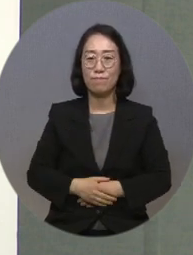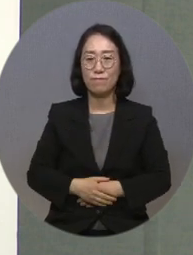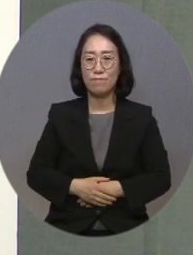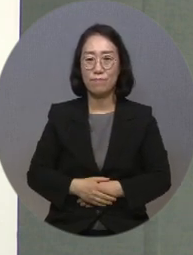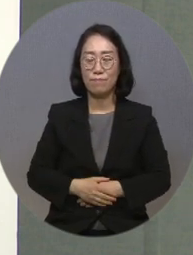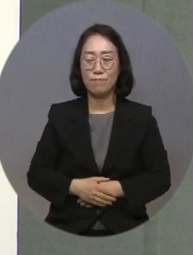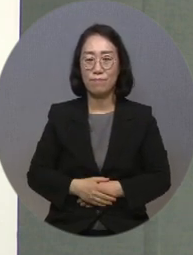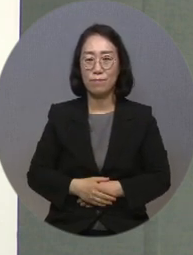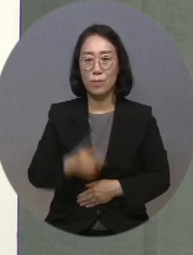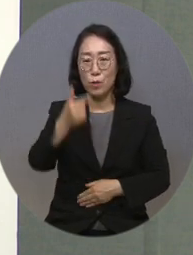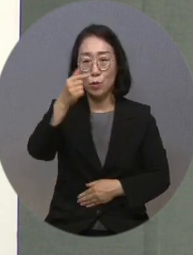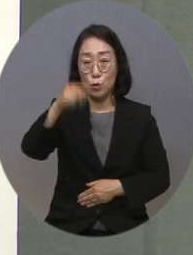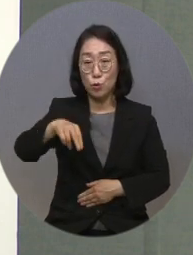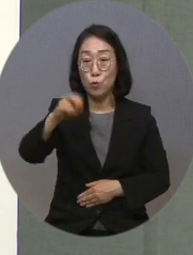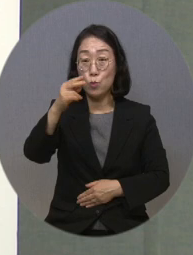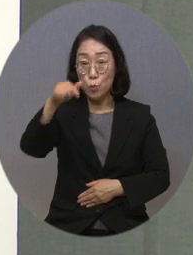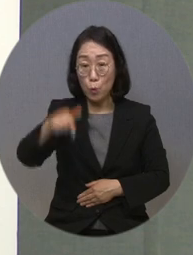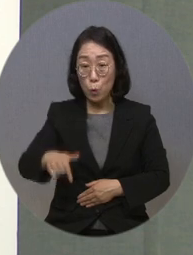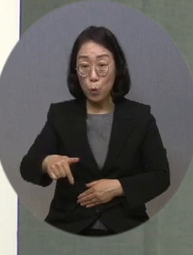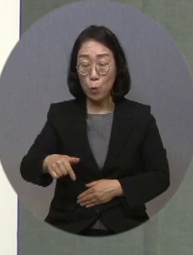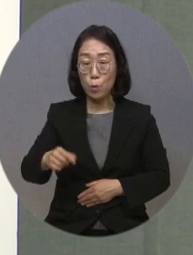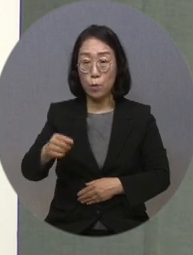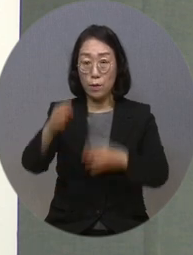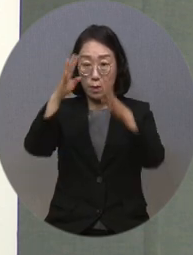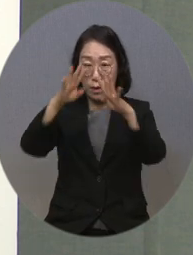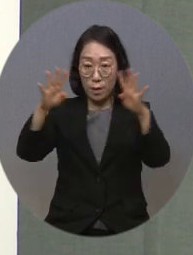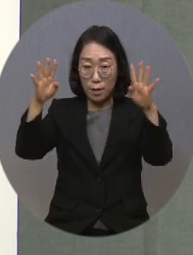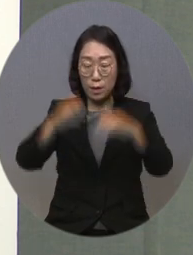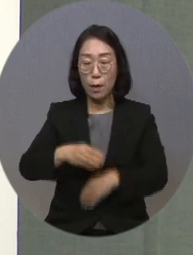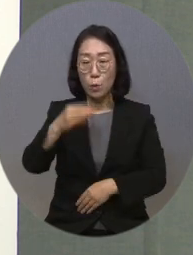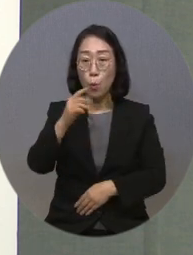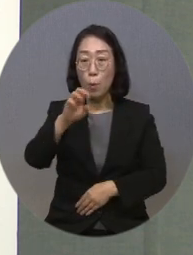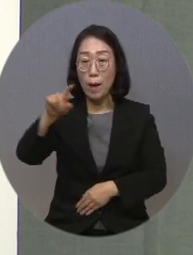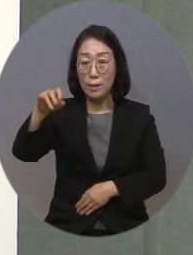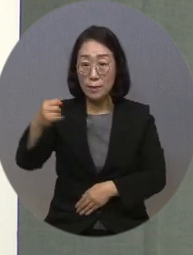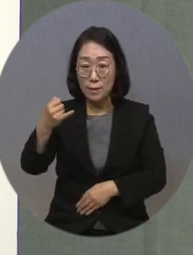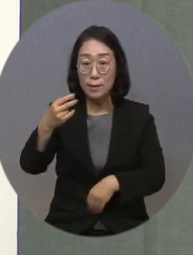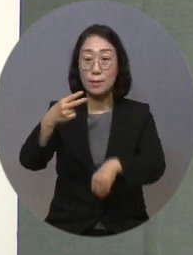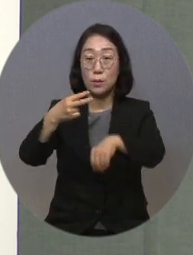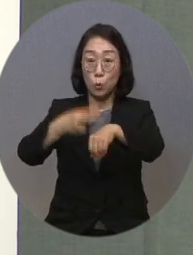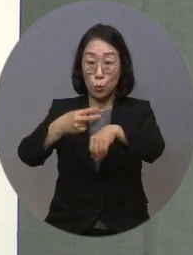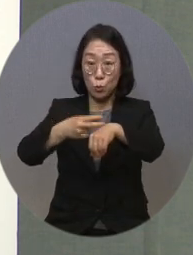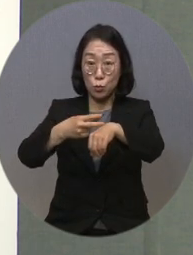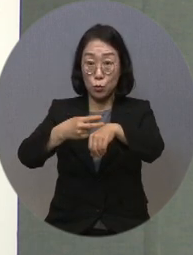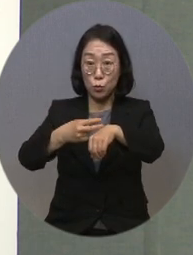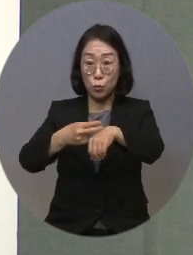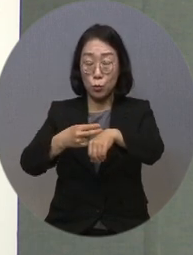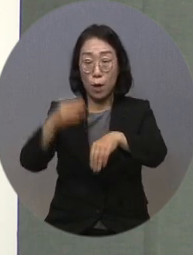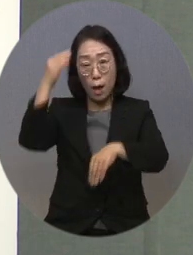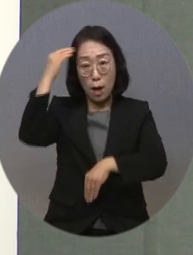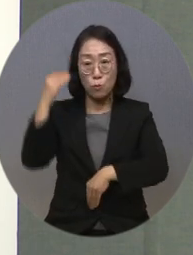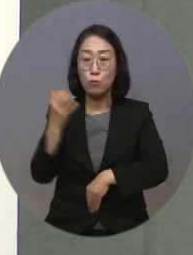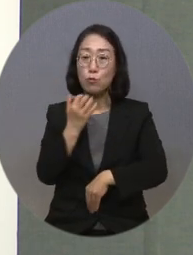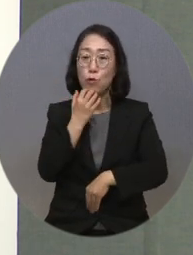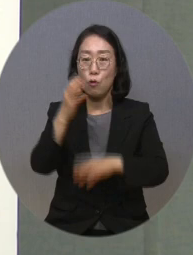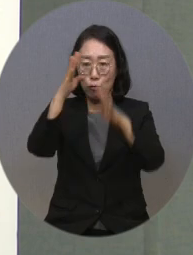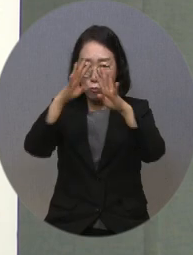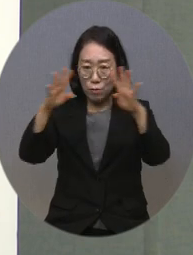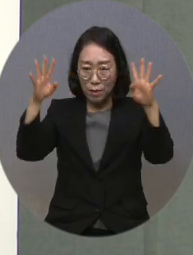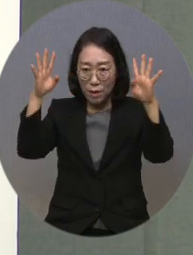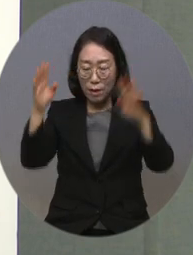뉴욕 대학의 토마스 사난트라는 교수가 우리나라의 서울대학의